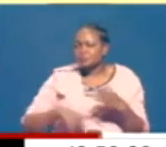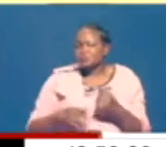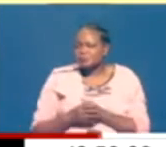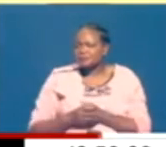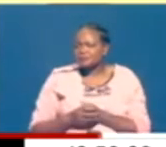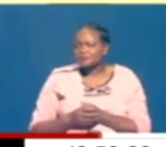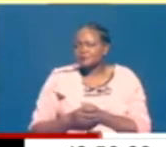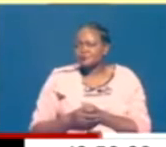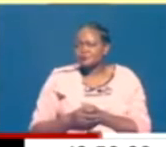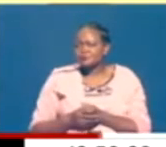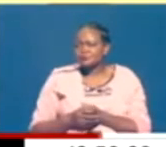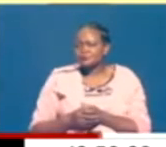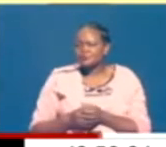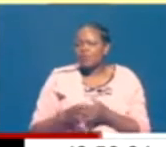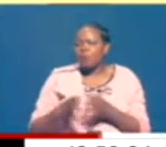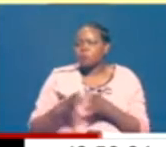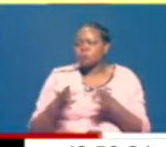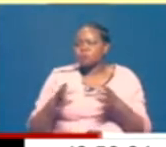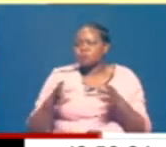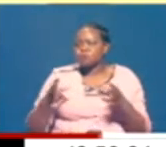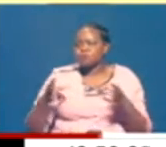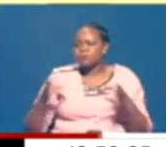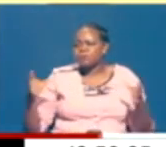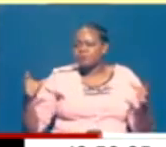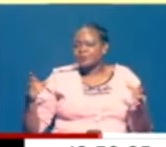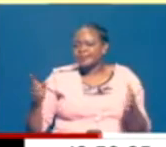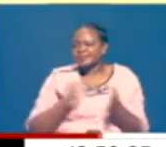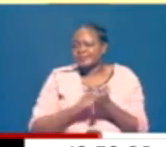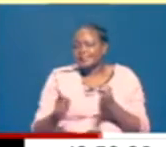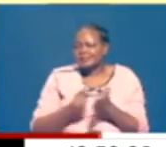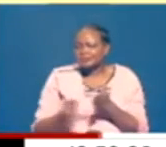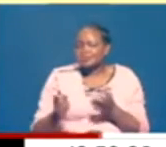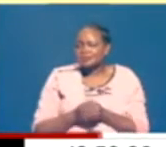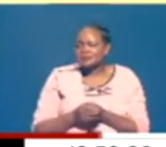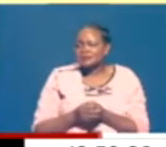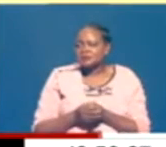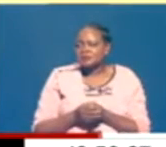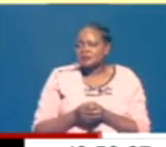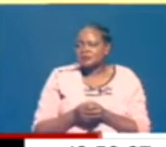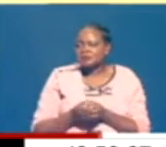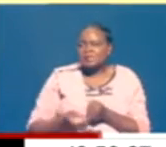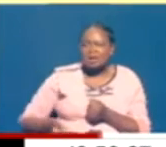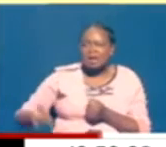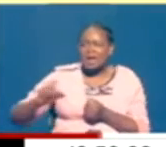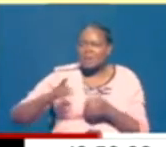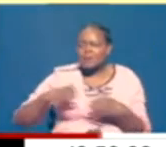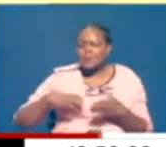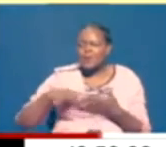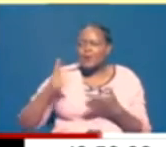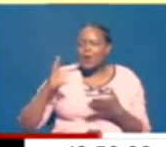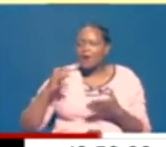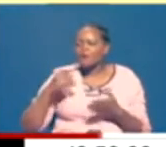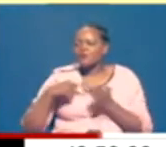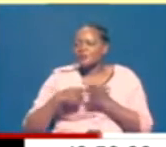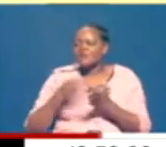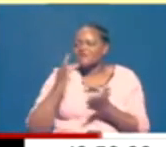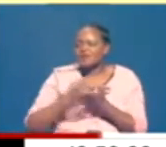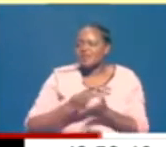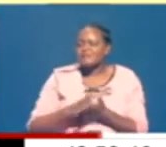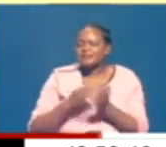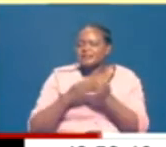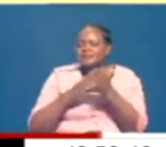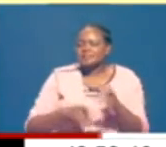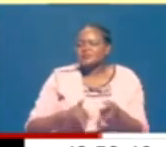wakasema sasa panua hii secretariat, leta watu faith based leaders, leta civil